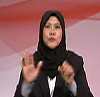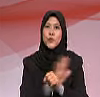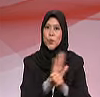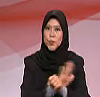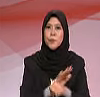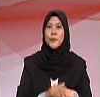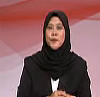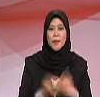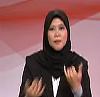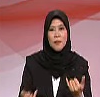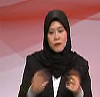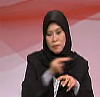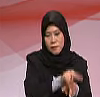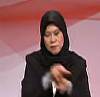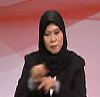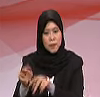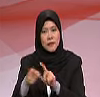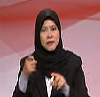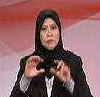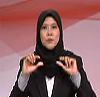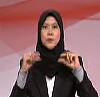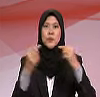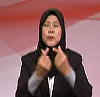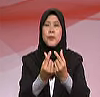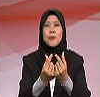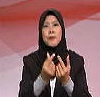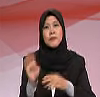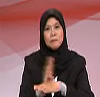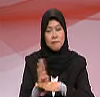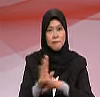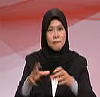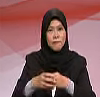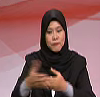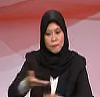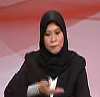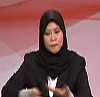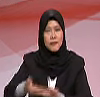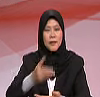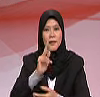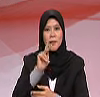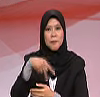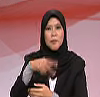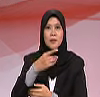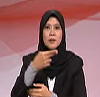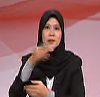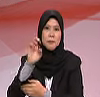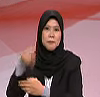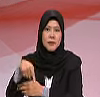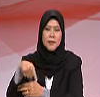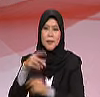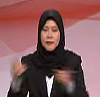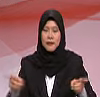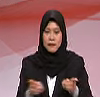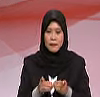melalui pemeriksaan dan tinjauan pasukan Kementerian Perdagangan Dalam Negeri dan Hal Ehwal Pengguna KPDN HEP di